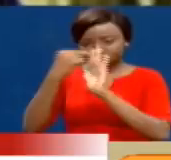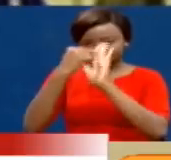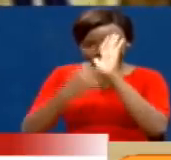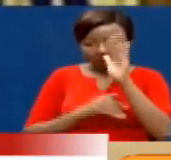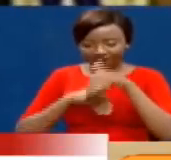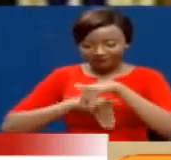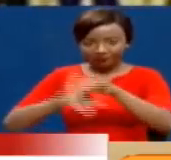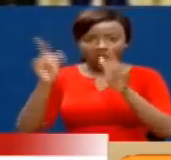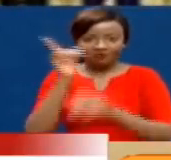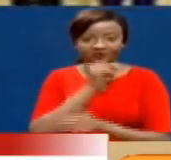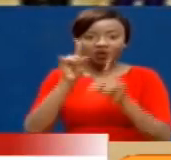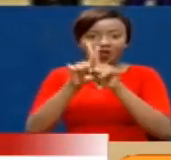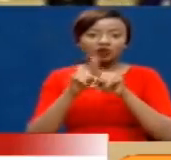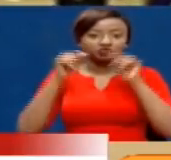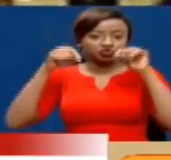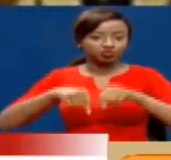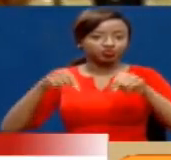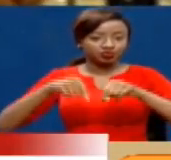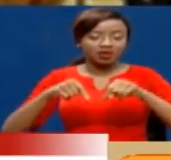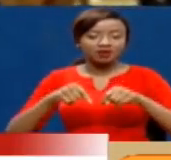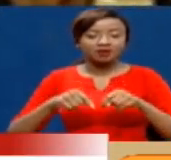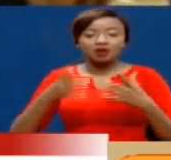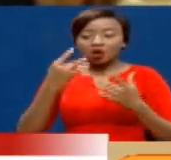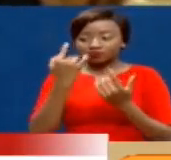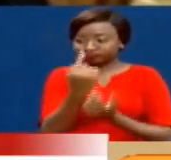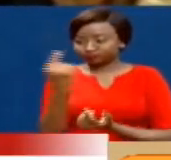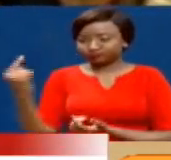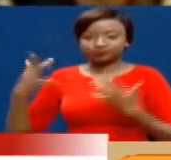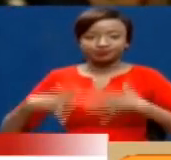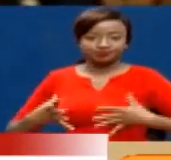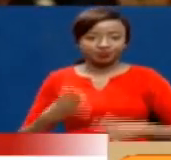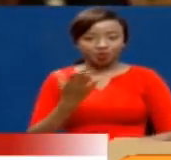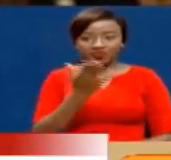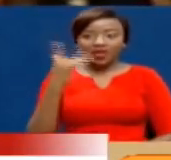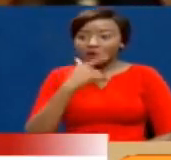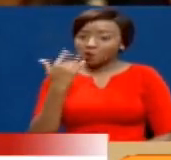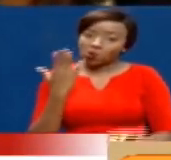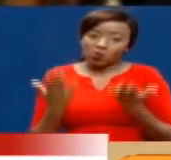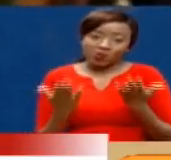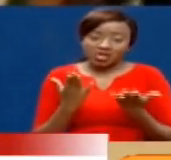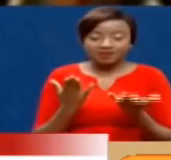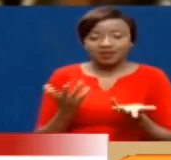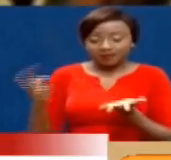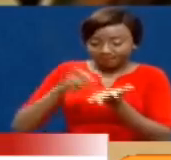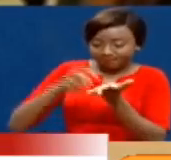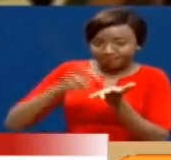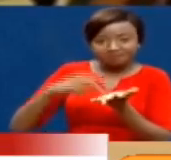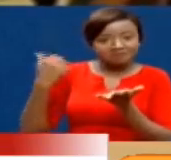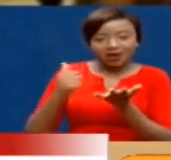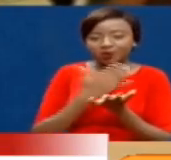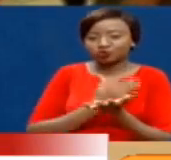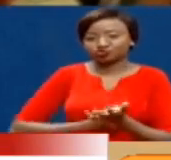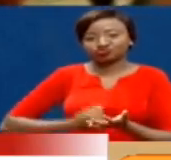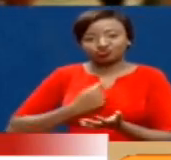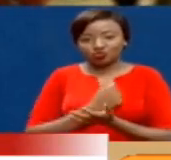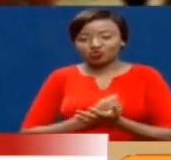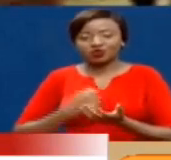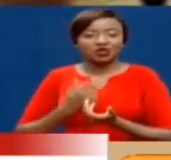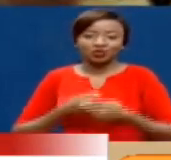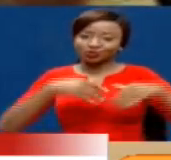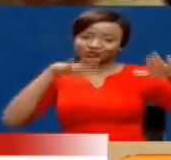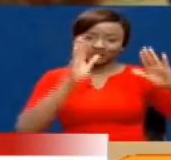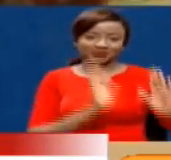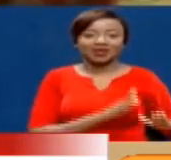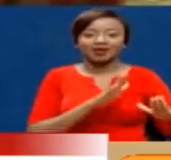kanuni zimefuatwa, na siku ya leo basi kwa kila mkaazi ambaye labda hajaweza kuvuka upande mmoja hadi mwingine, basi italazimika